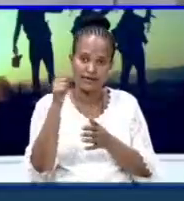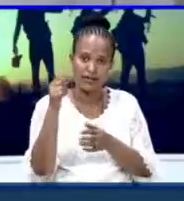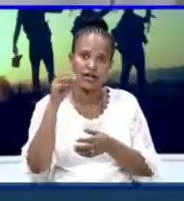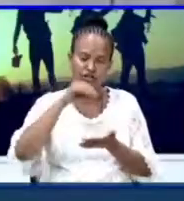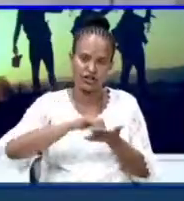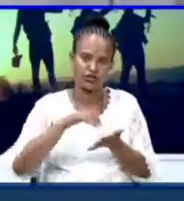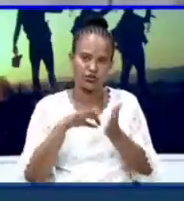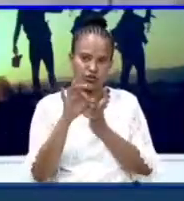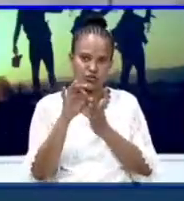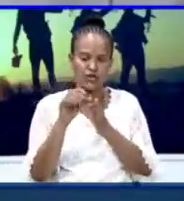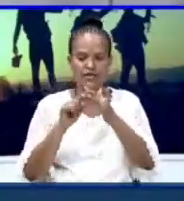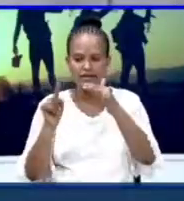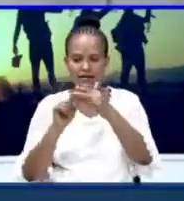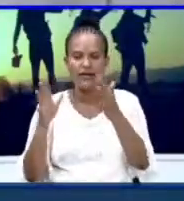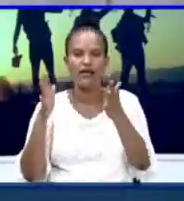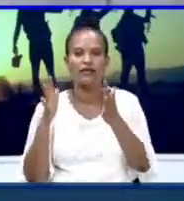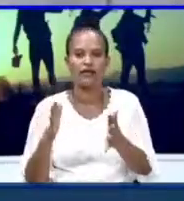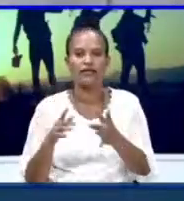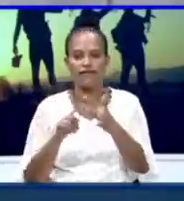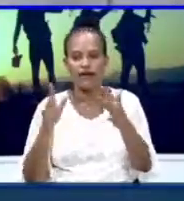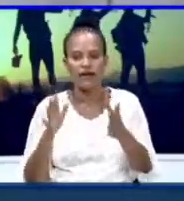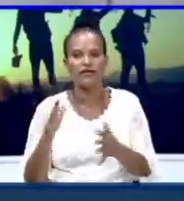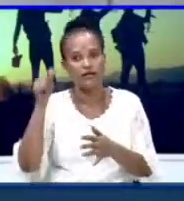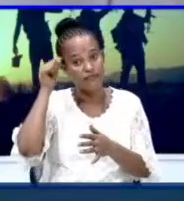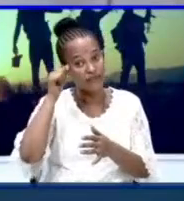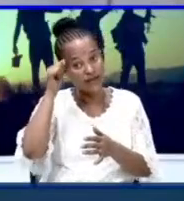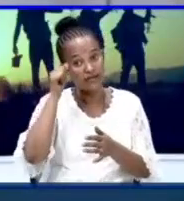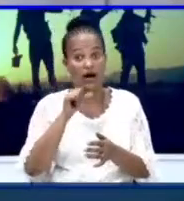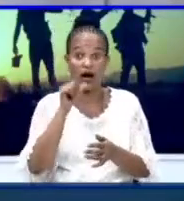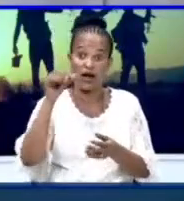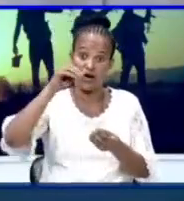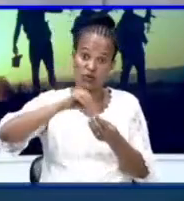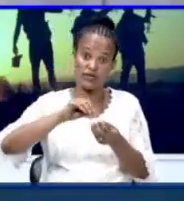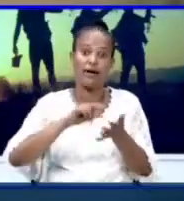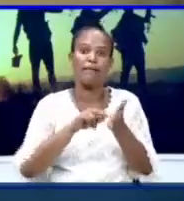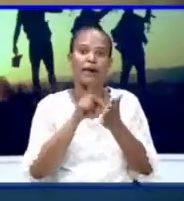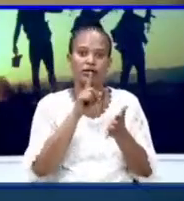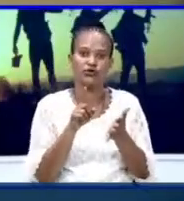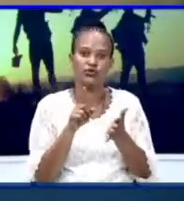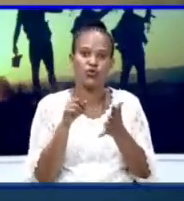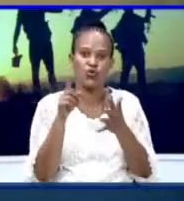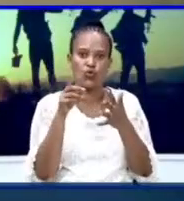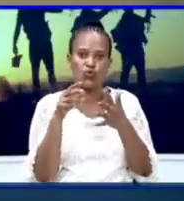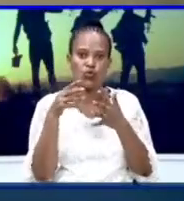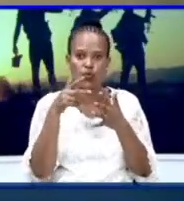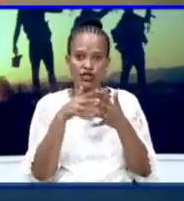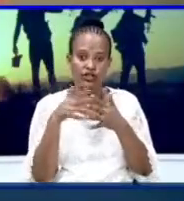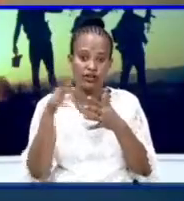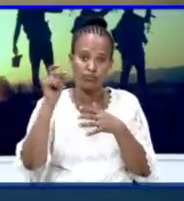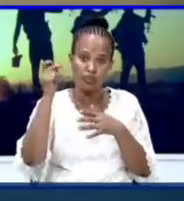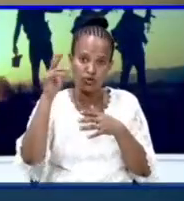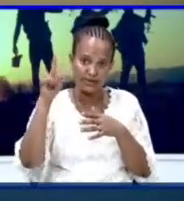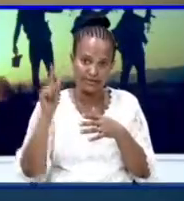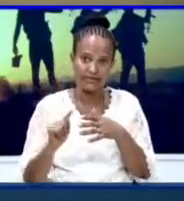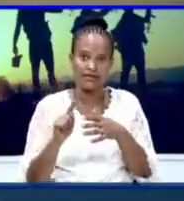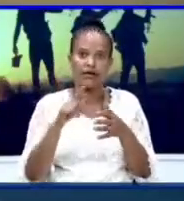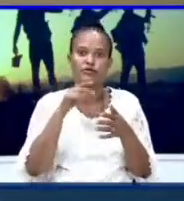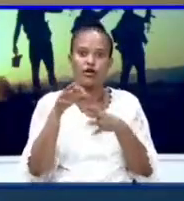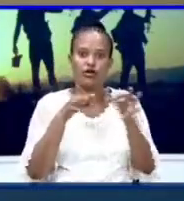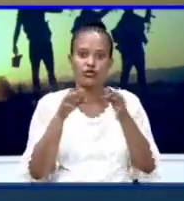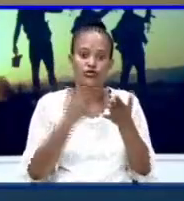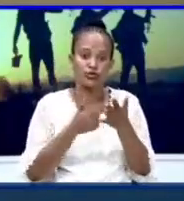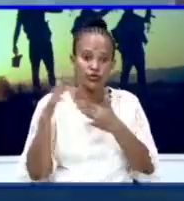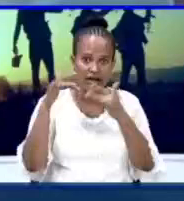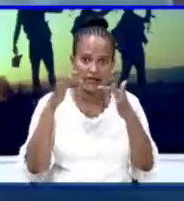ኣሽሓት ዝቁፀሩ ስደተኛታት ተፈናቐልቲ ኤርትራ ከይሓወሰ ማለት እዩ። ዋሽንግተን ፖስት ከም ዝገለጾ እዚ ኩናት እዚ እቲ